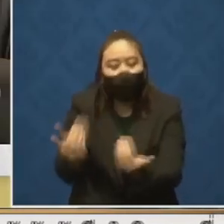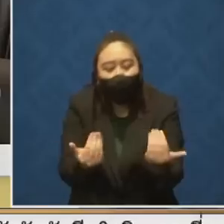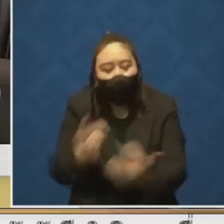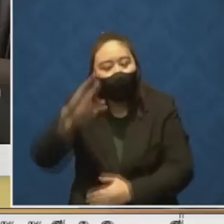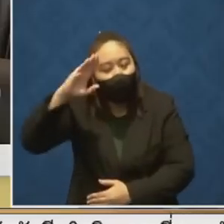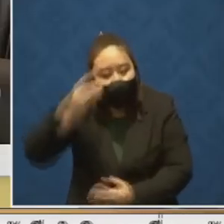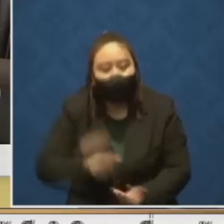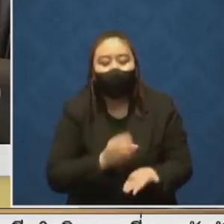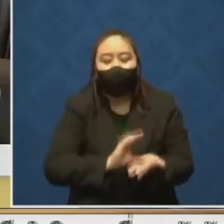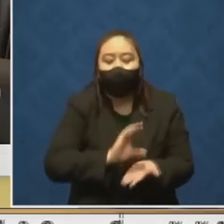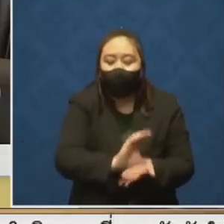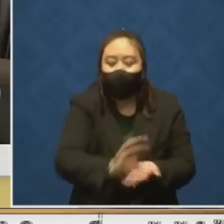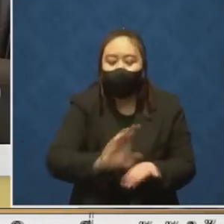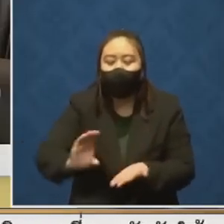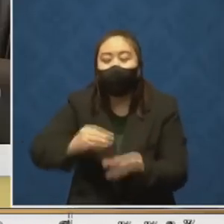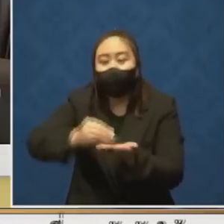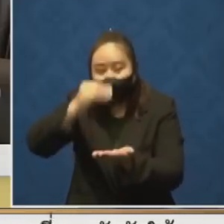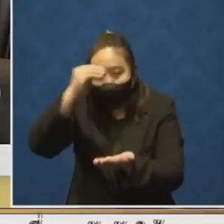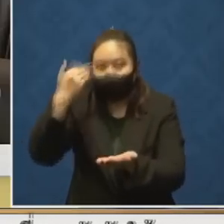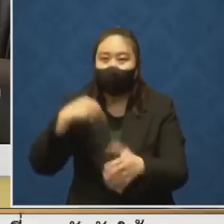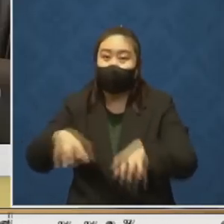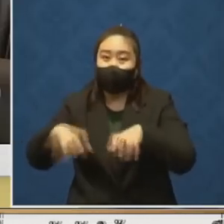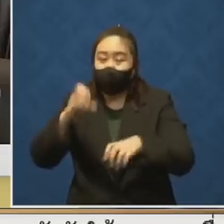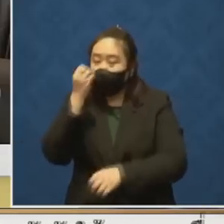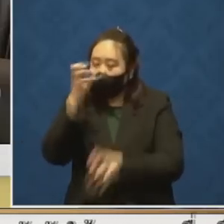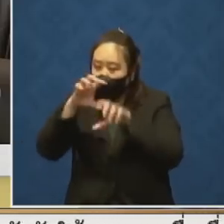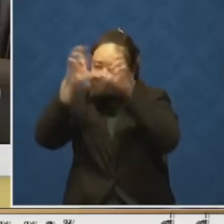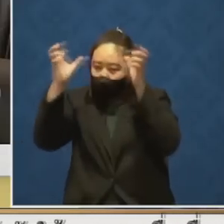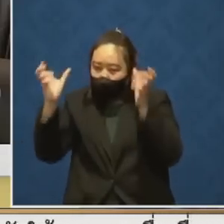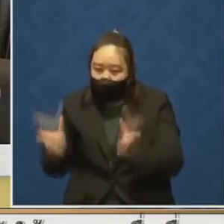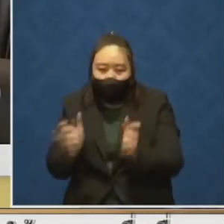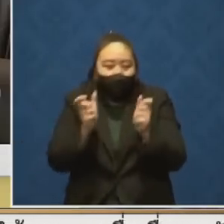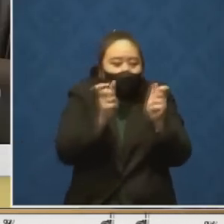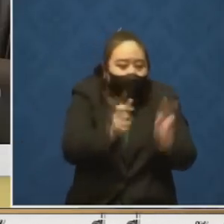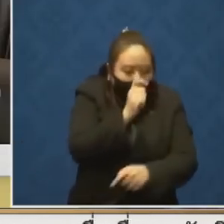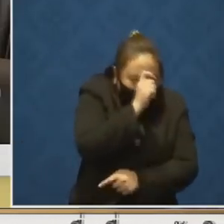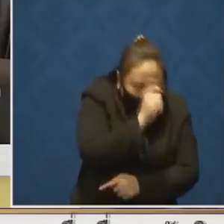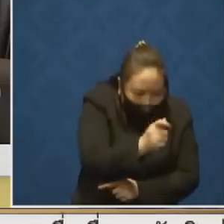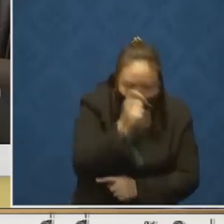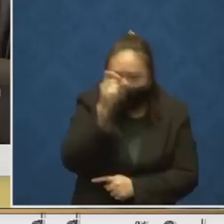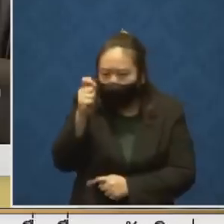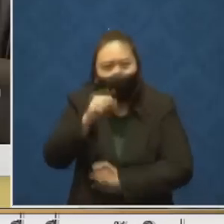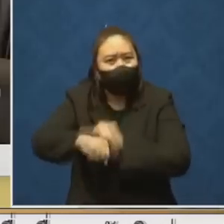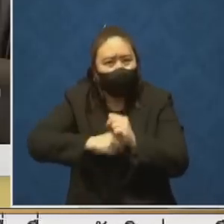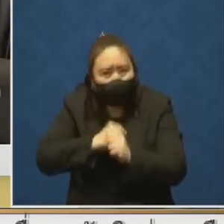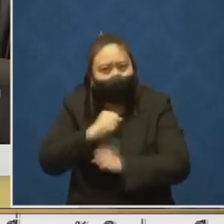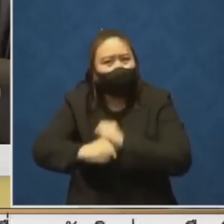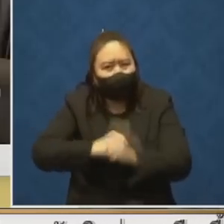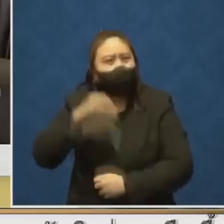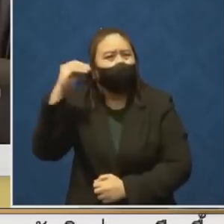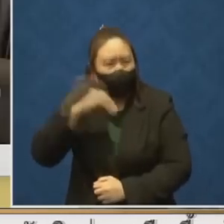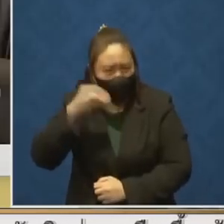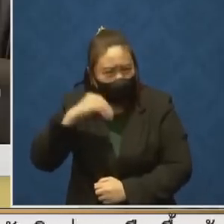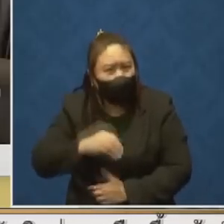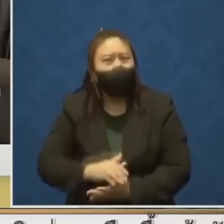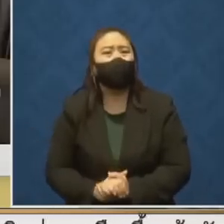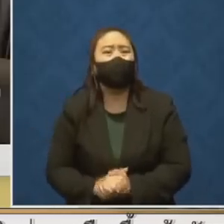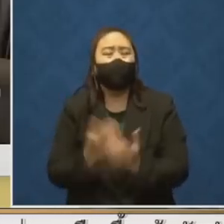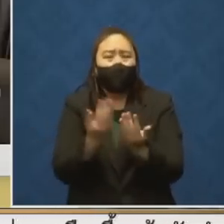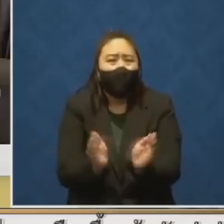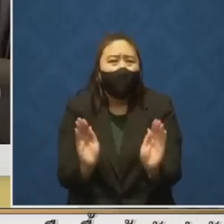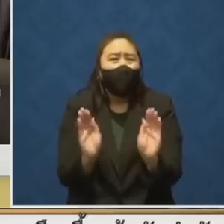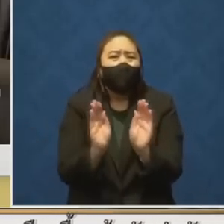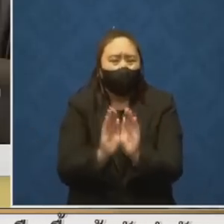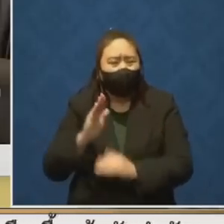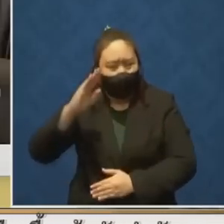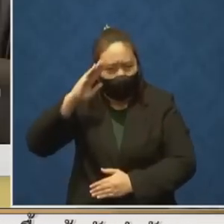ลกที่อนุสาวรีทกพี..ทุกพีครอบคู่อคหารปืนฝากใฉัไปบอกพ่เป rails190.ctอยากจะสราง